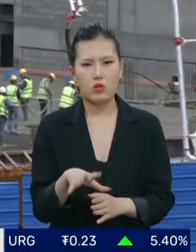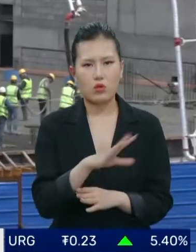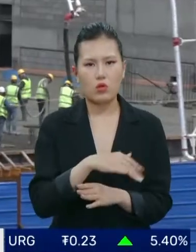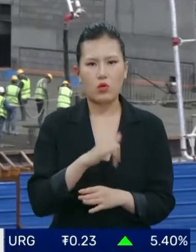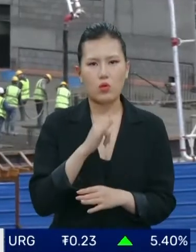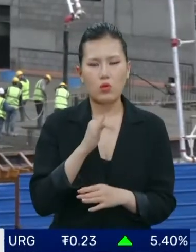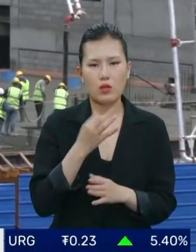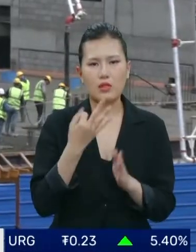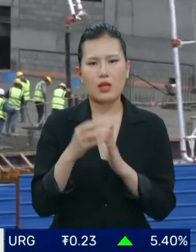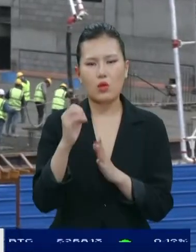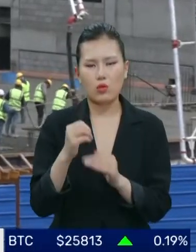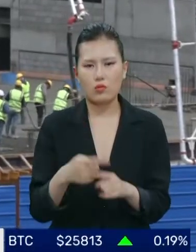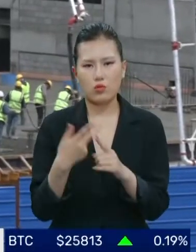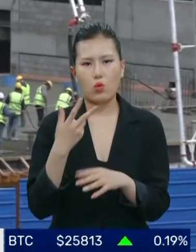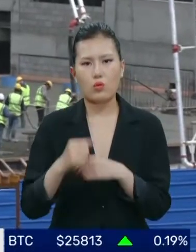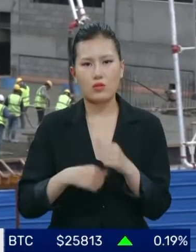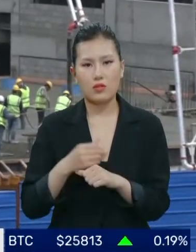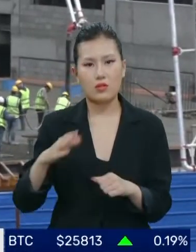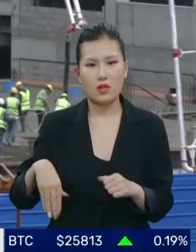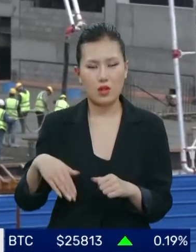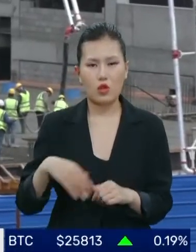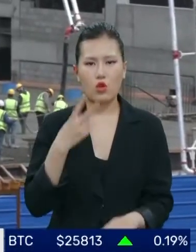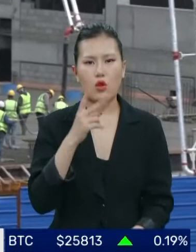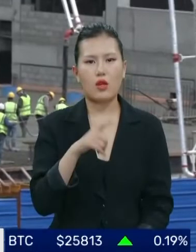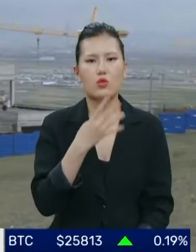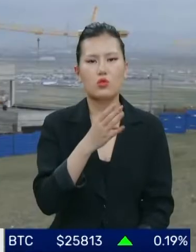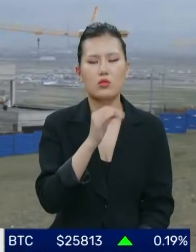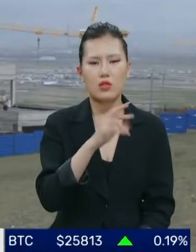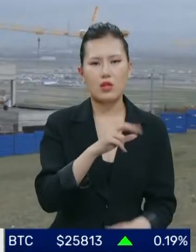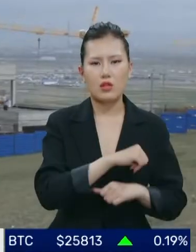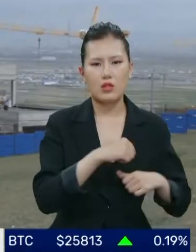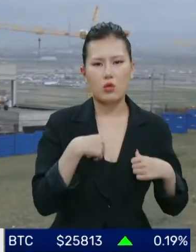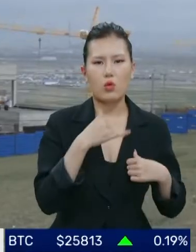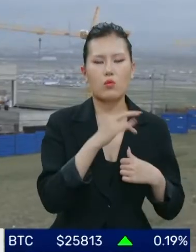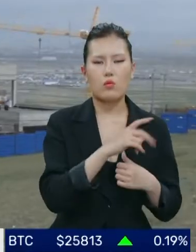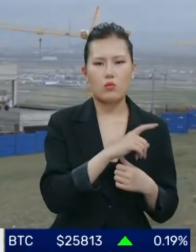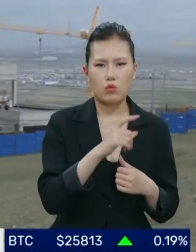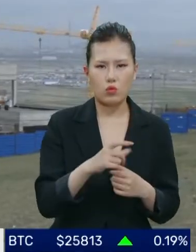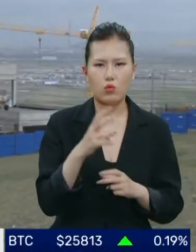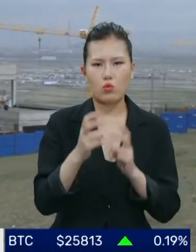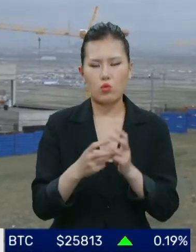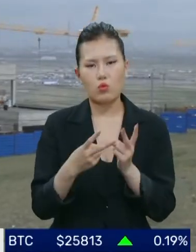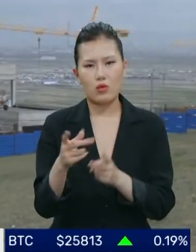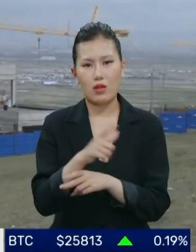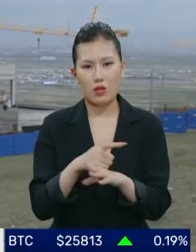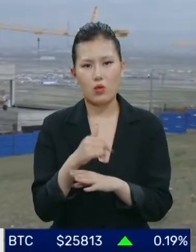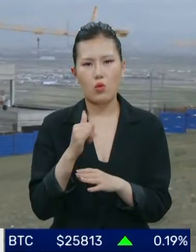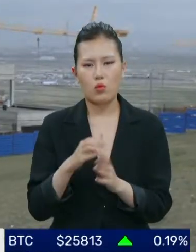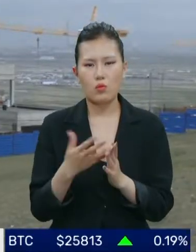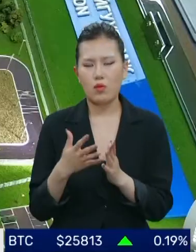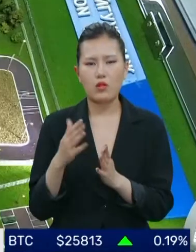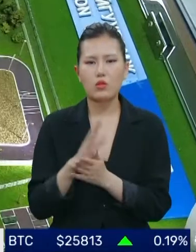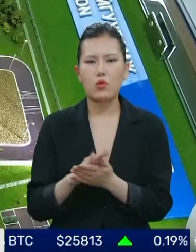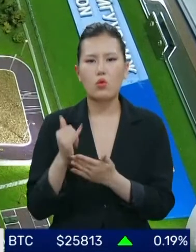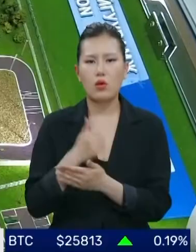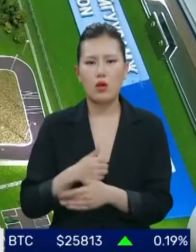30 жилийн дараа нийслэлийн 2.4 сая иргэн мөн үйлдвэрлэл үйлчилгээний газрууд цэвэр усаар доктортой хангагдах шин